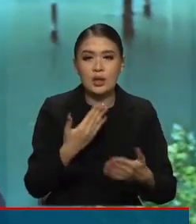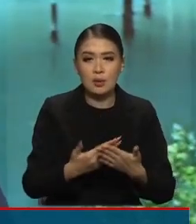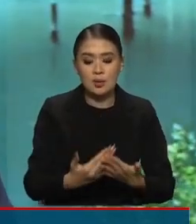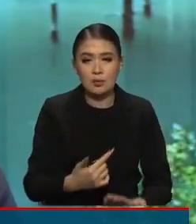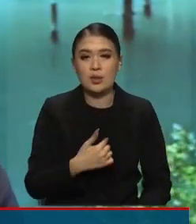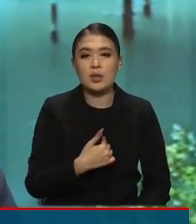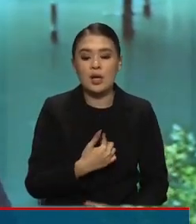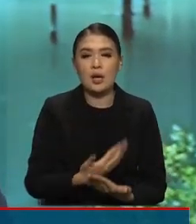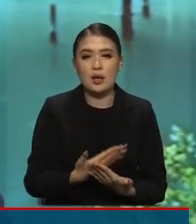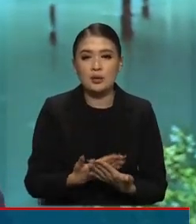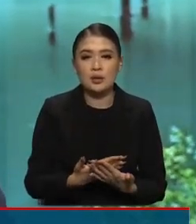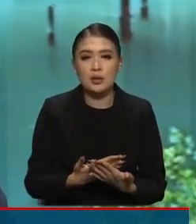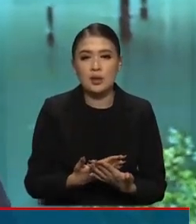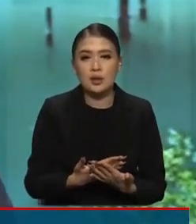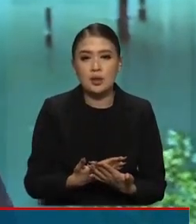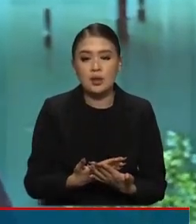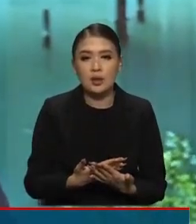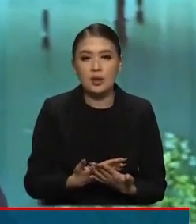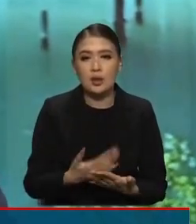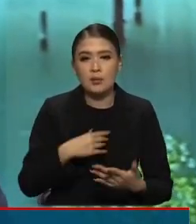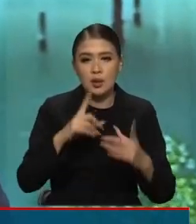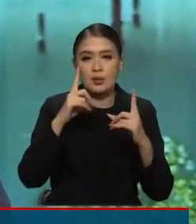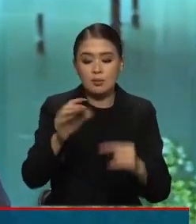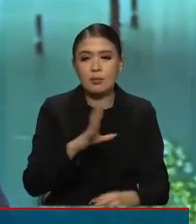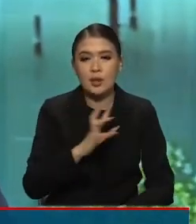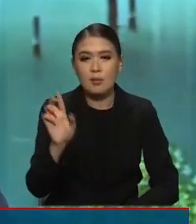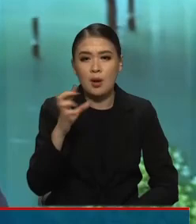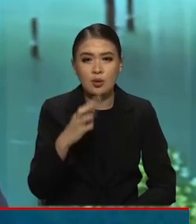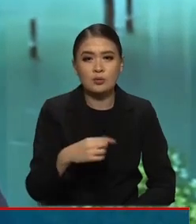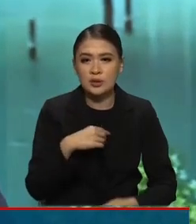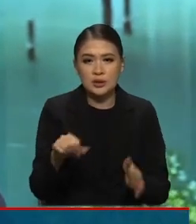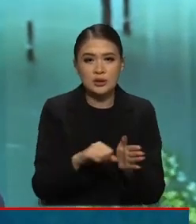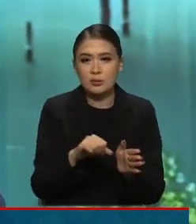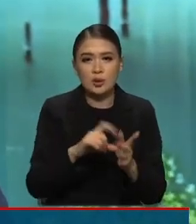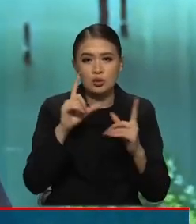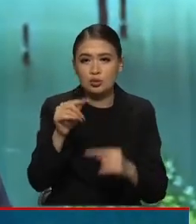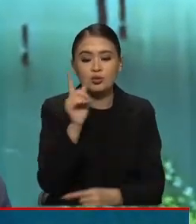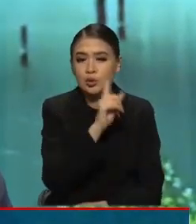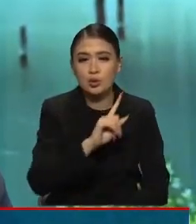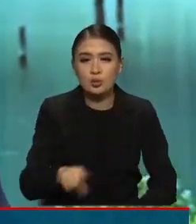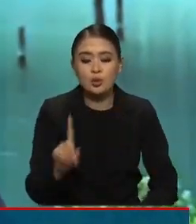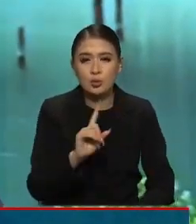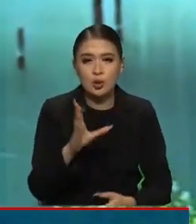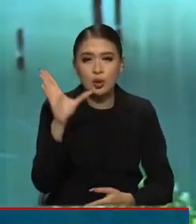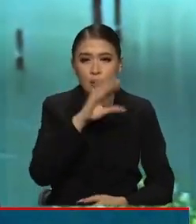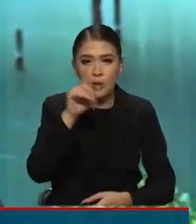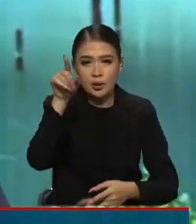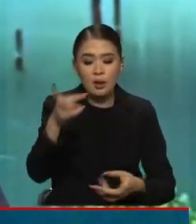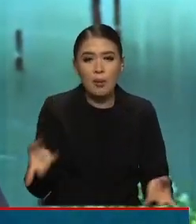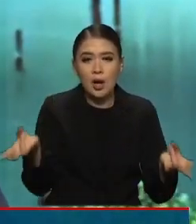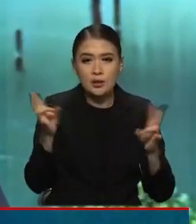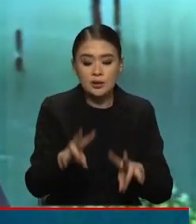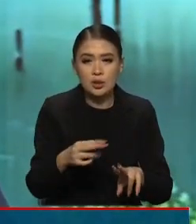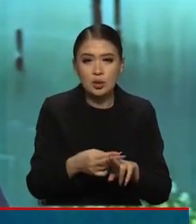допустим, езжу в Боровое, я никогда зимой туда не рискну поехать, потому что ты можешь там и остаться. Да. Да? Потому